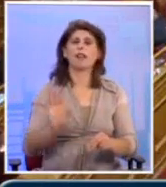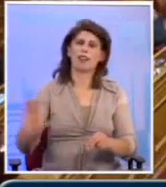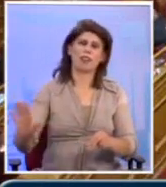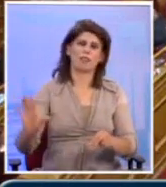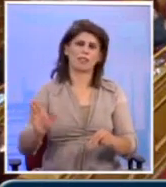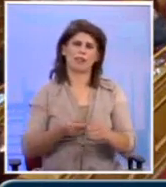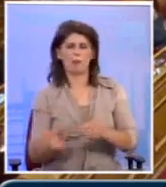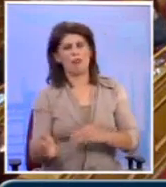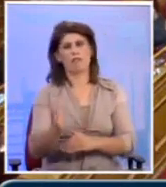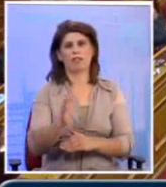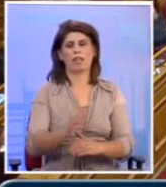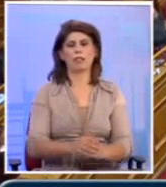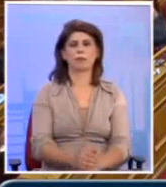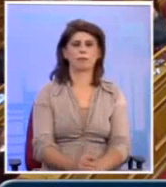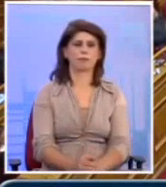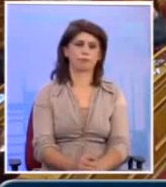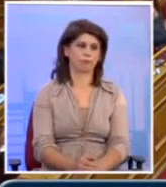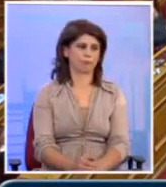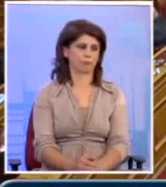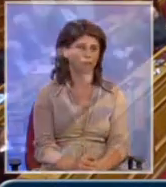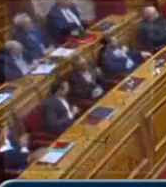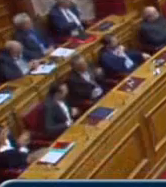τις υπεκφυγές.